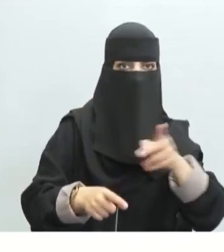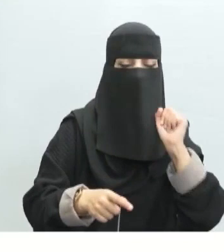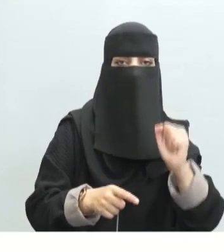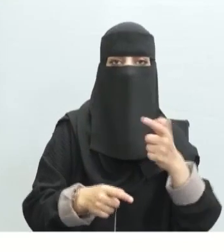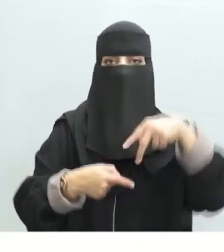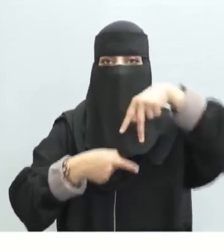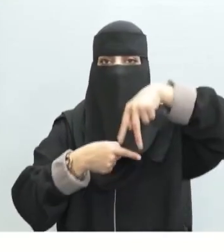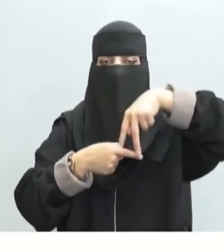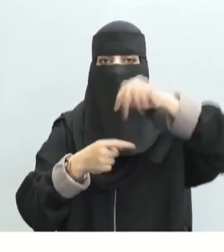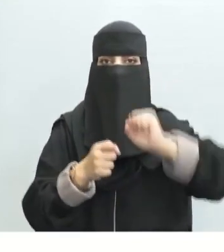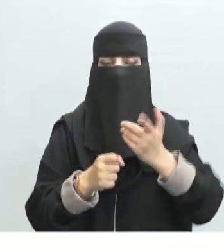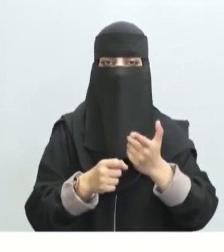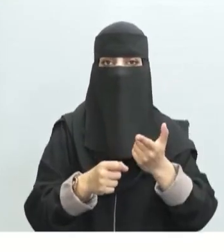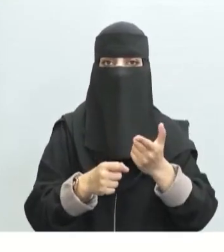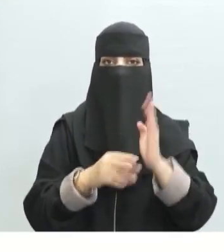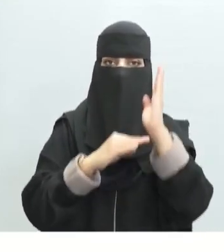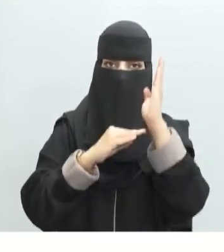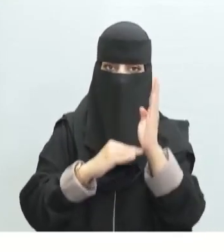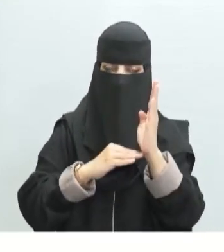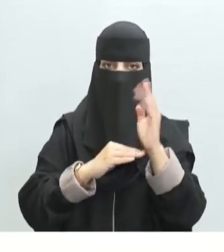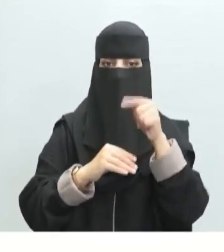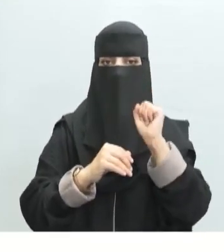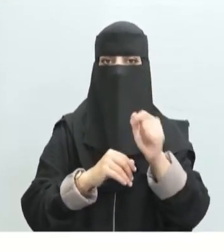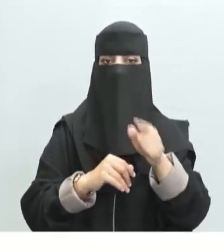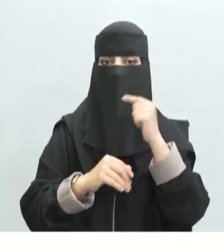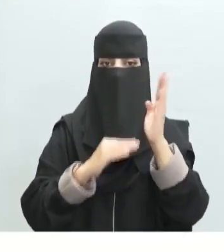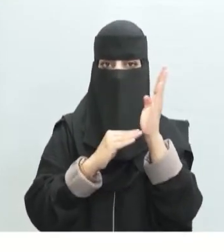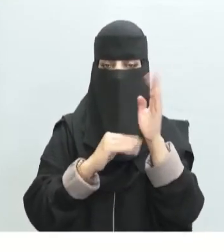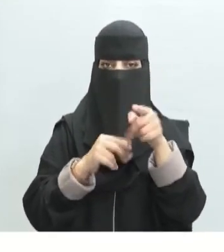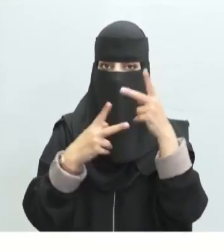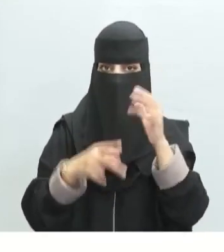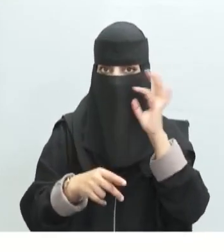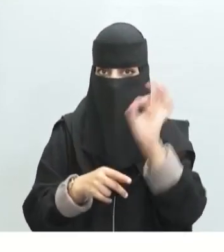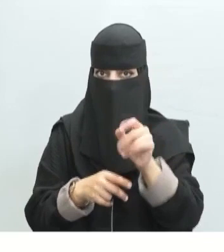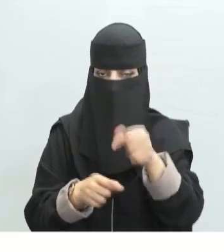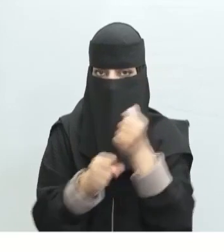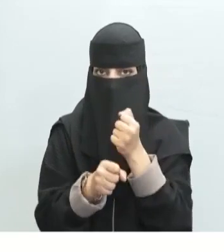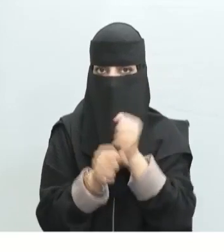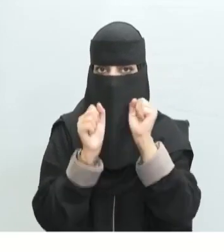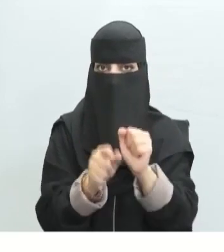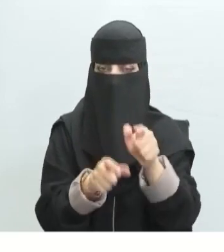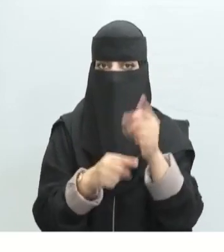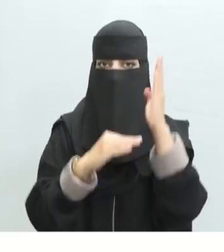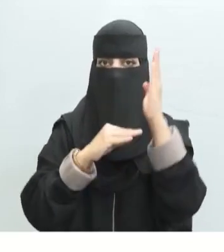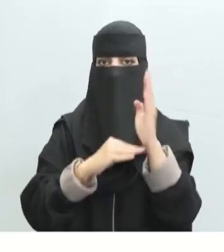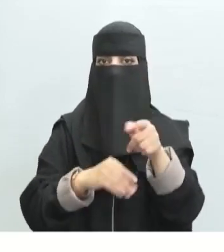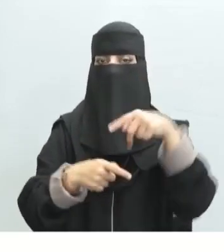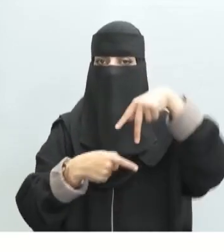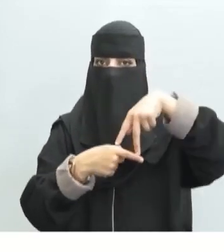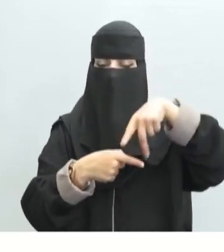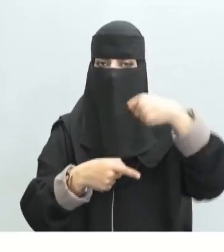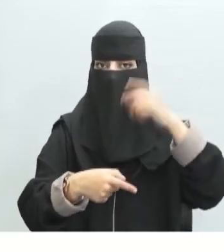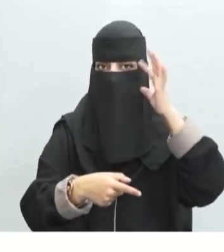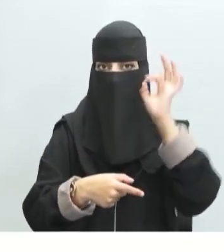من المثلثات اللي هو المثلثات قائمه الزاويه اذا بركز على المثلثات قائمه الزاويه